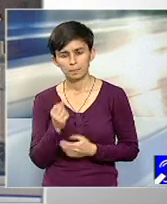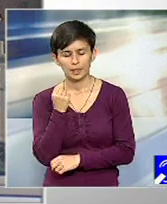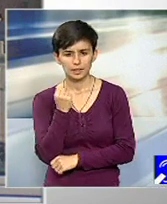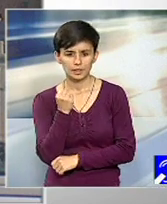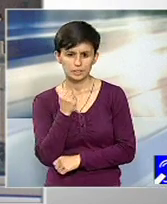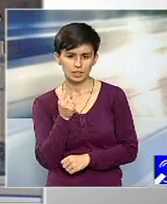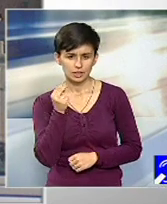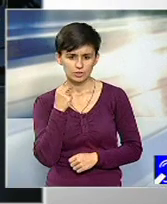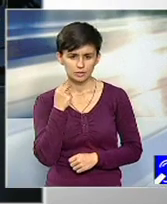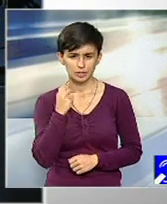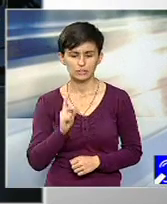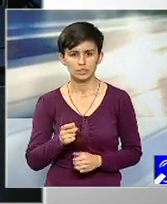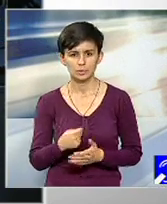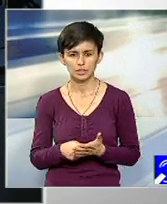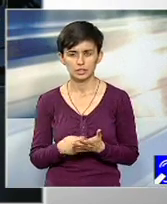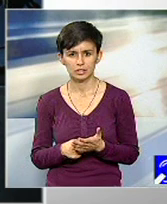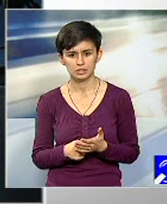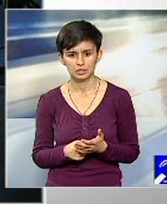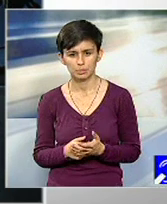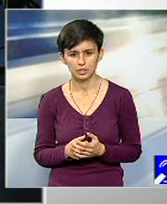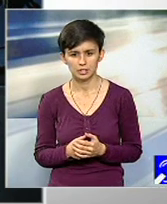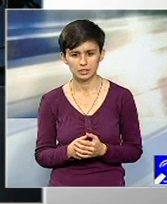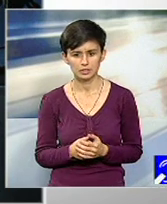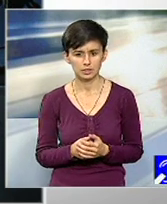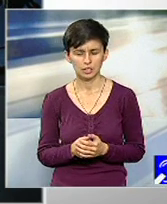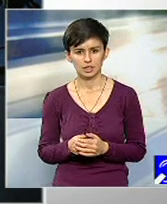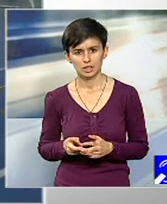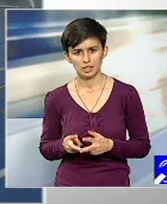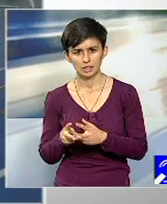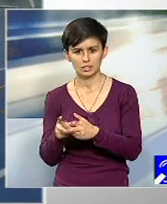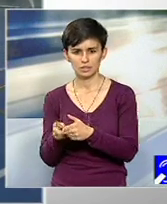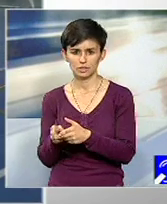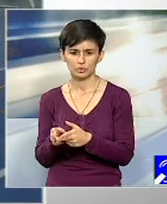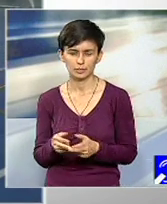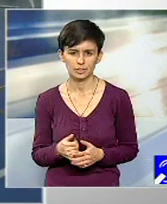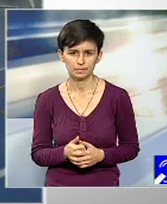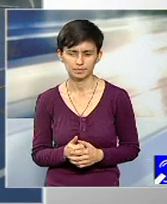să-mi plătesc drumul. Și atunci eu sunt și șofer, și mamă, și tată, și bucătar, și